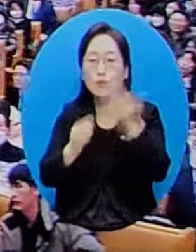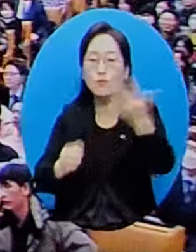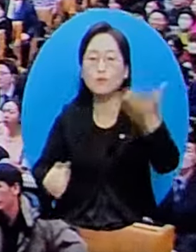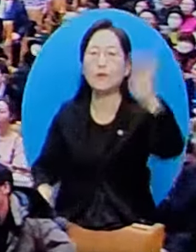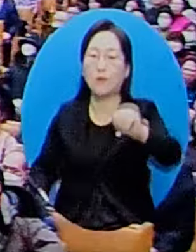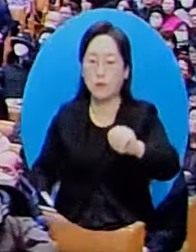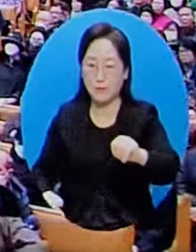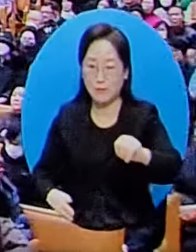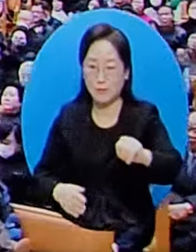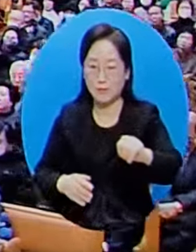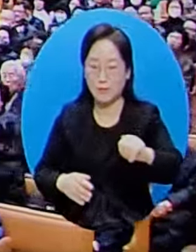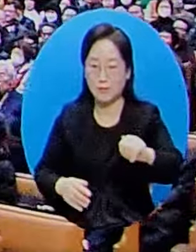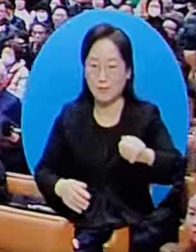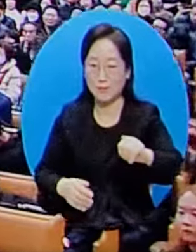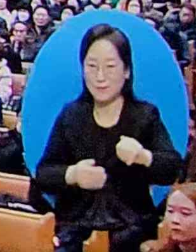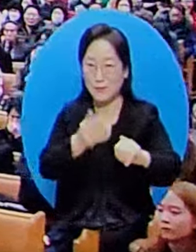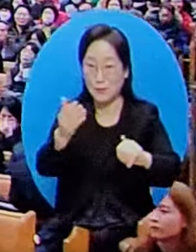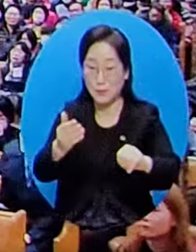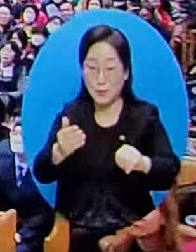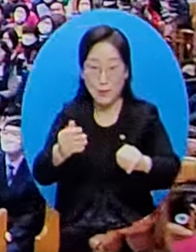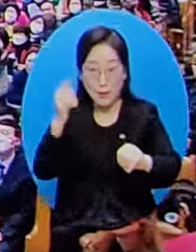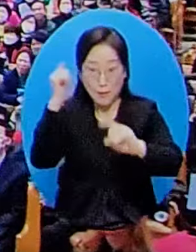돈 얘기가 나오니까 조금 관심을 갖는 것 같은데요.